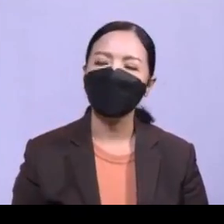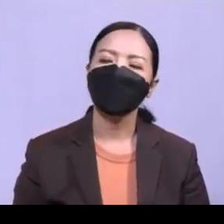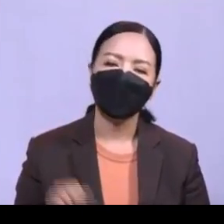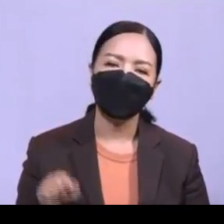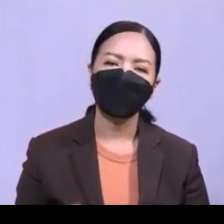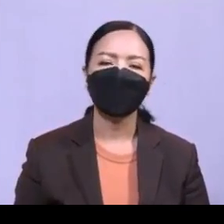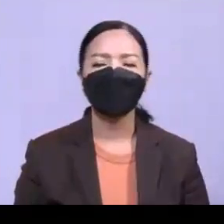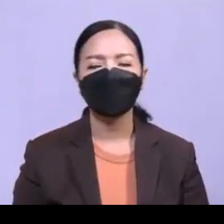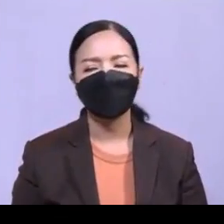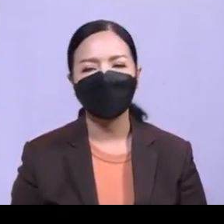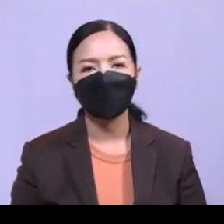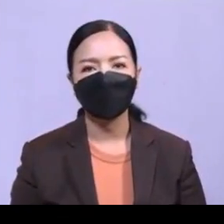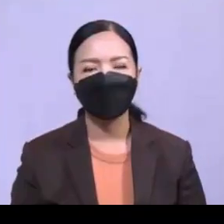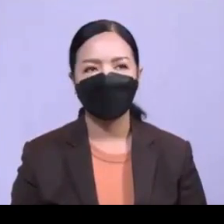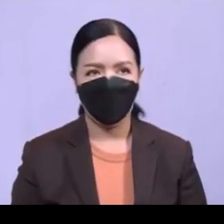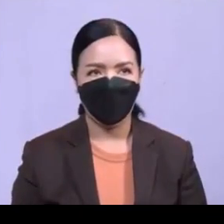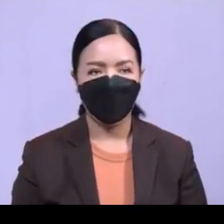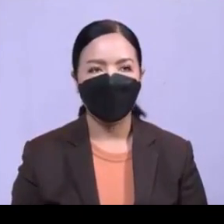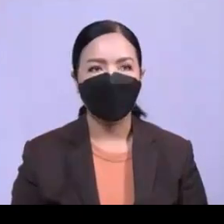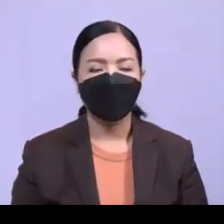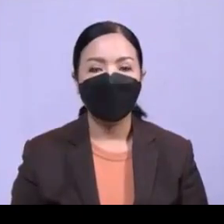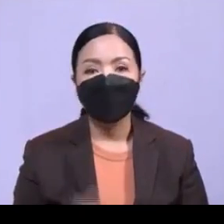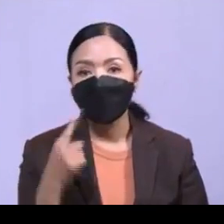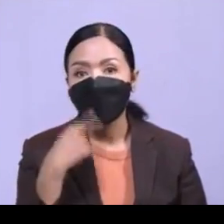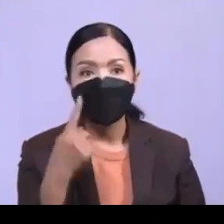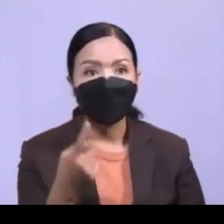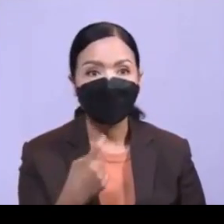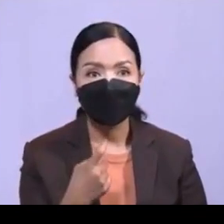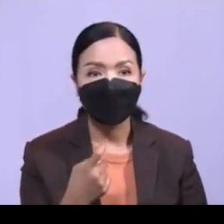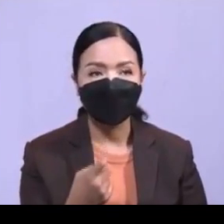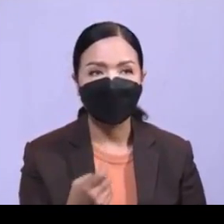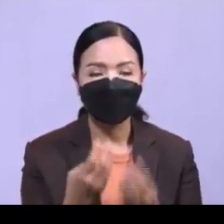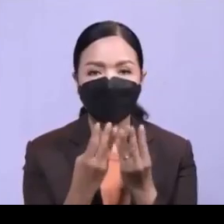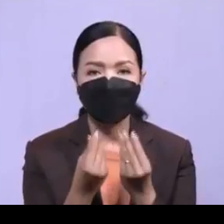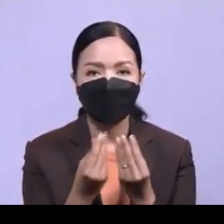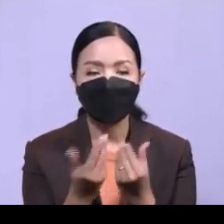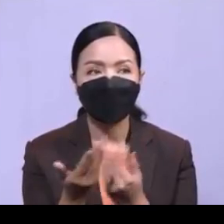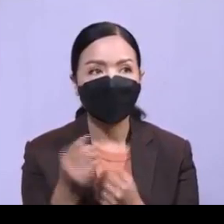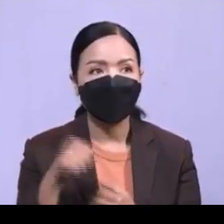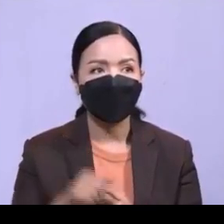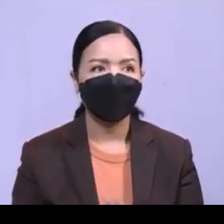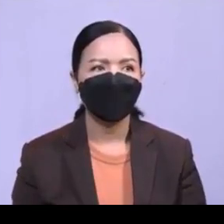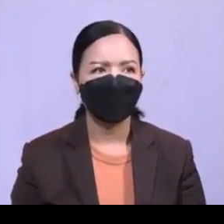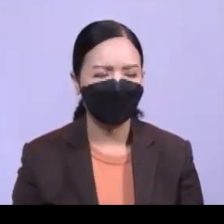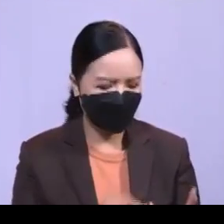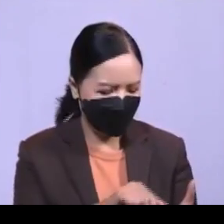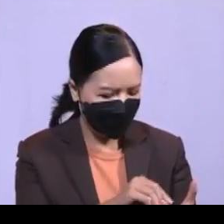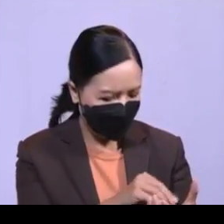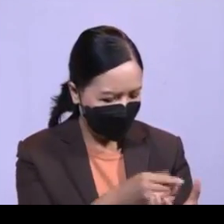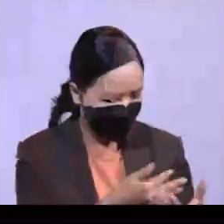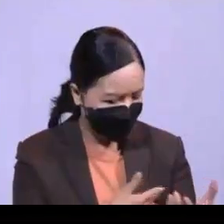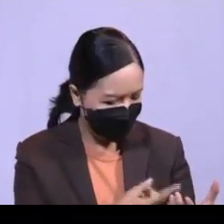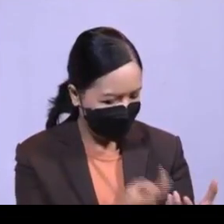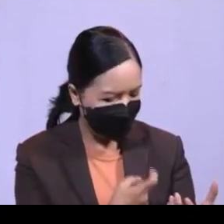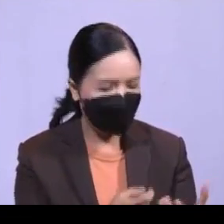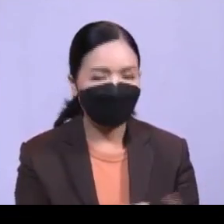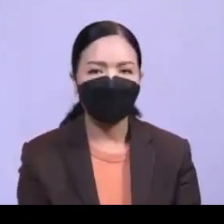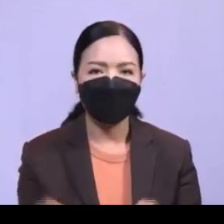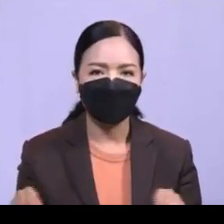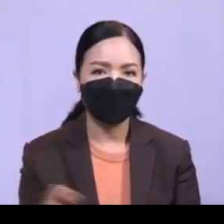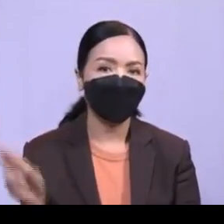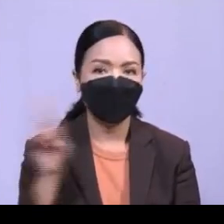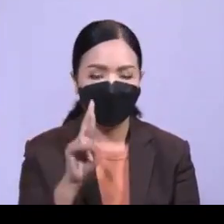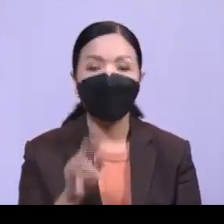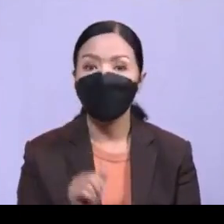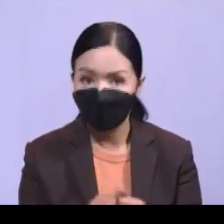นะครับผมนะฮะอ่ะเมื่อสักครู่ใครถามเรื่องเลขเข้ามาใช่ไหม โอ้มีคนถามเข้ามาเยอะเพราะว่า จะเที่ยงแล้วจะทันเลย